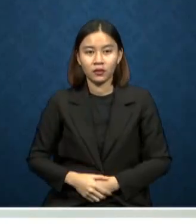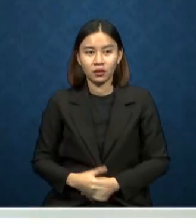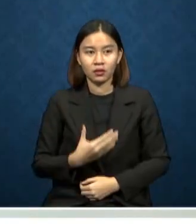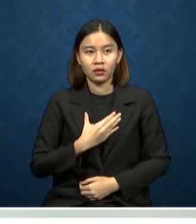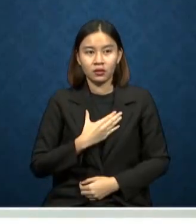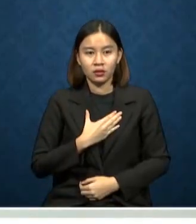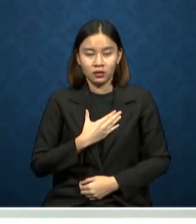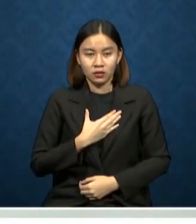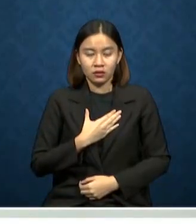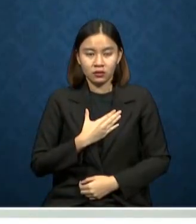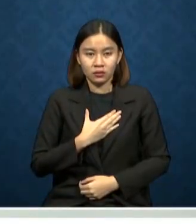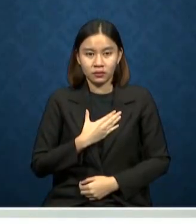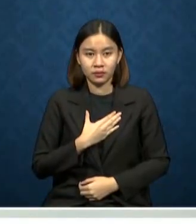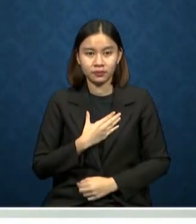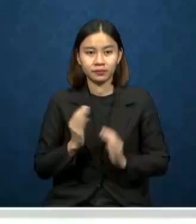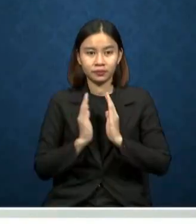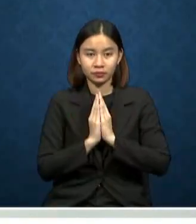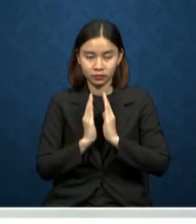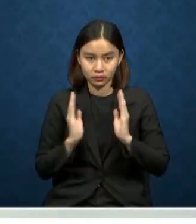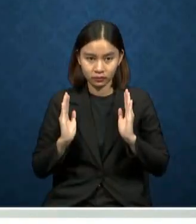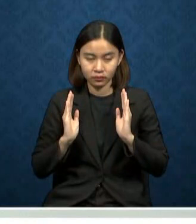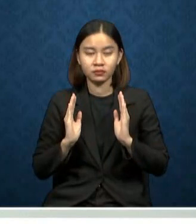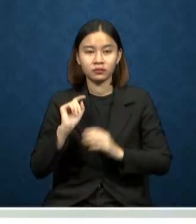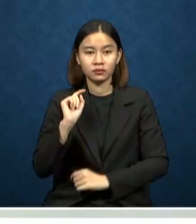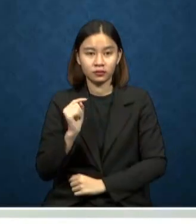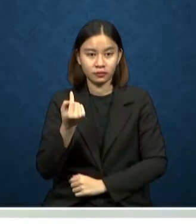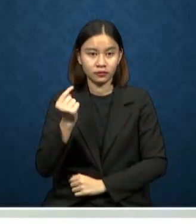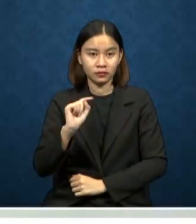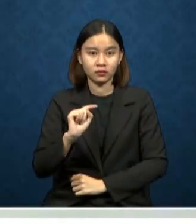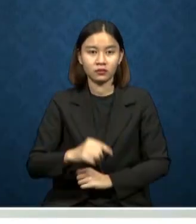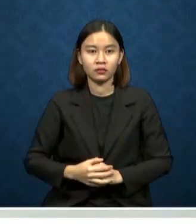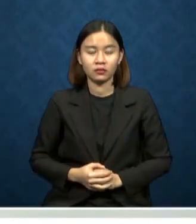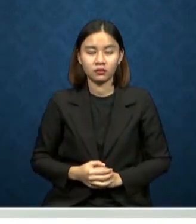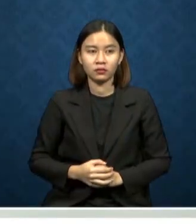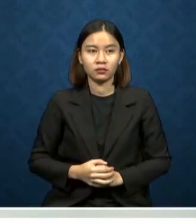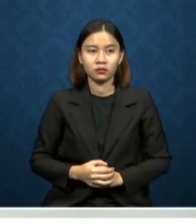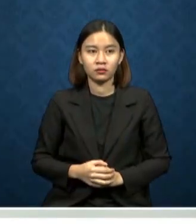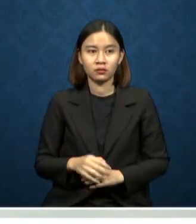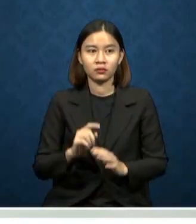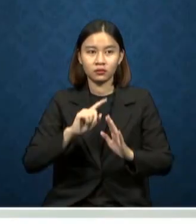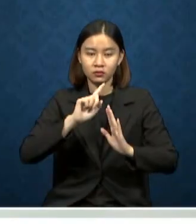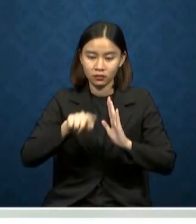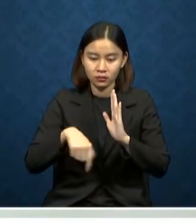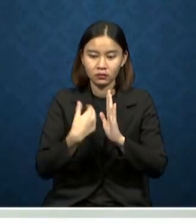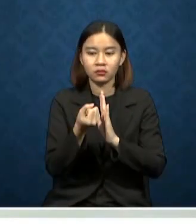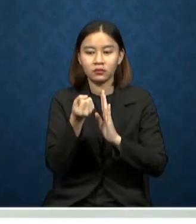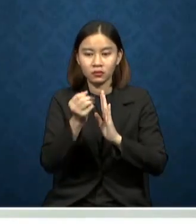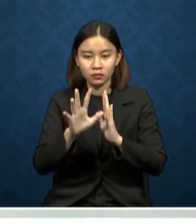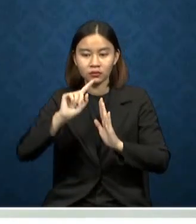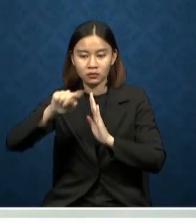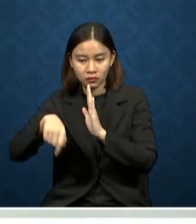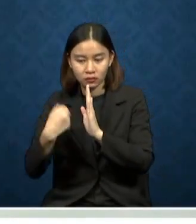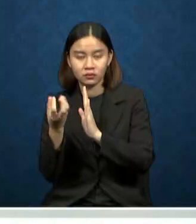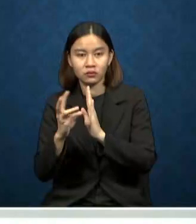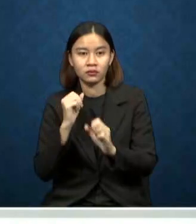ผมต้องกราบขอบพระคุณท่านอีกครั้งหนึ่งที่ตลอดเวลา 15-16ชั่วโมงที่เราทำงานร่วม